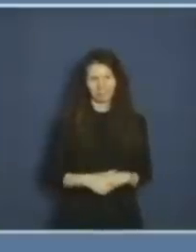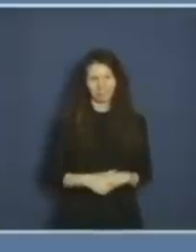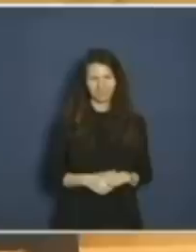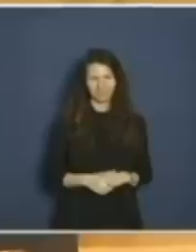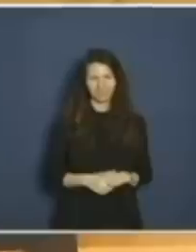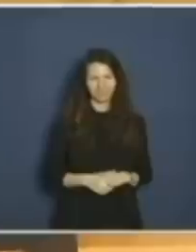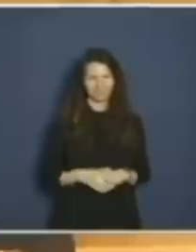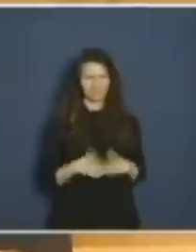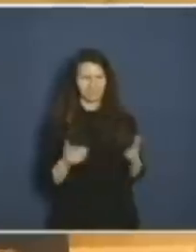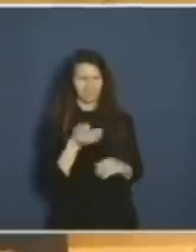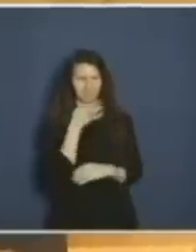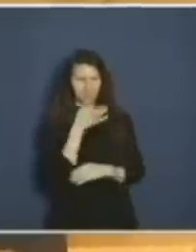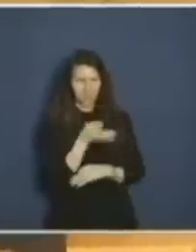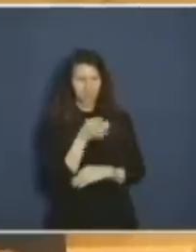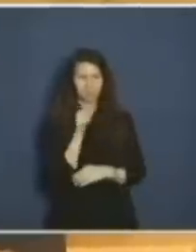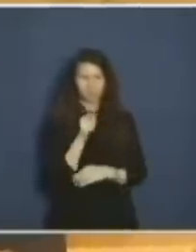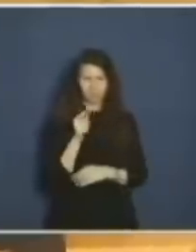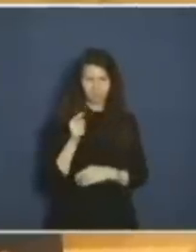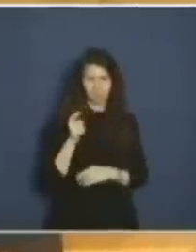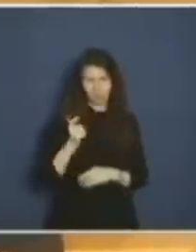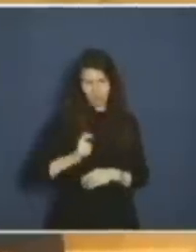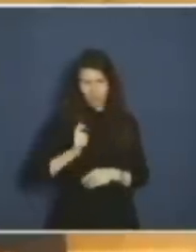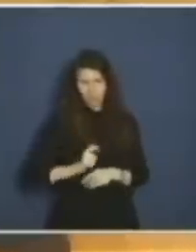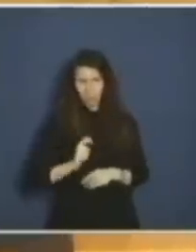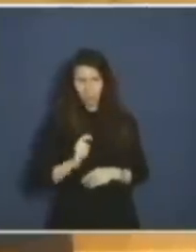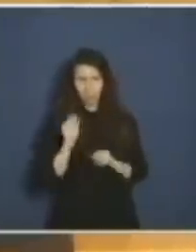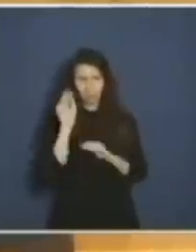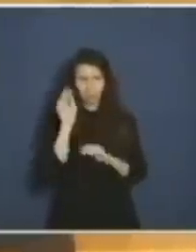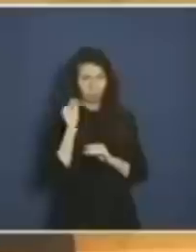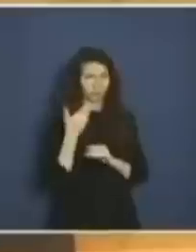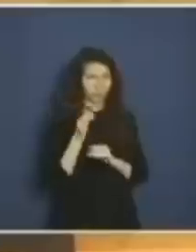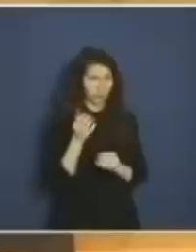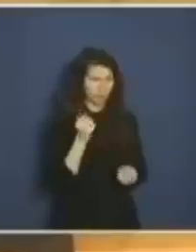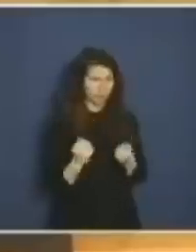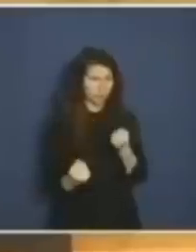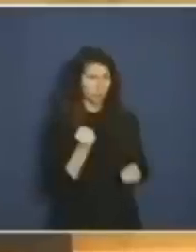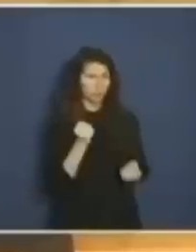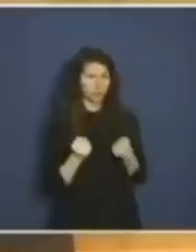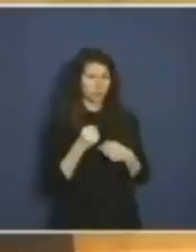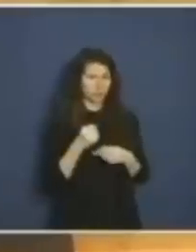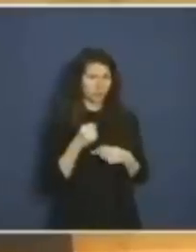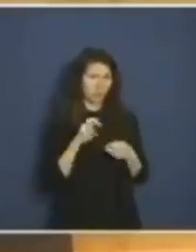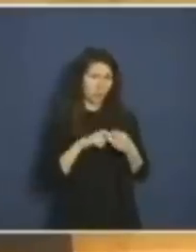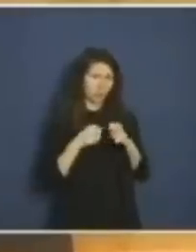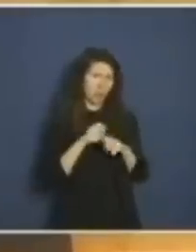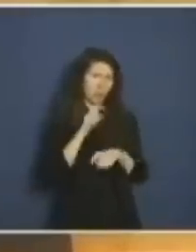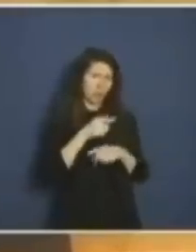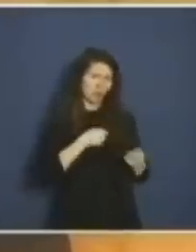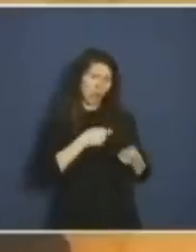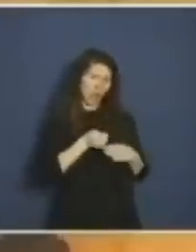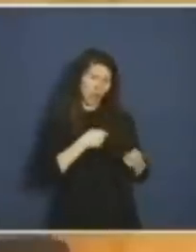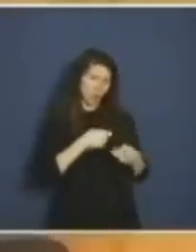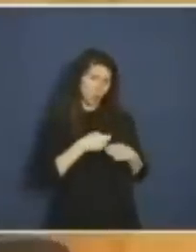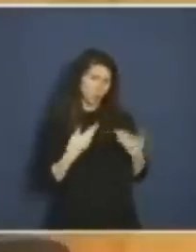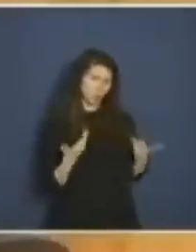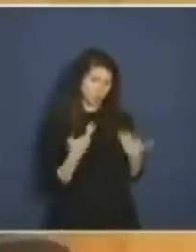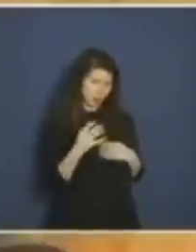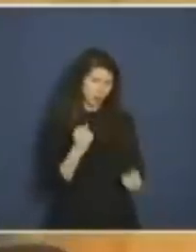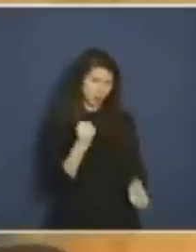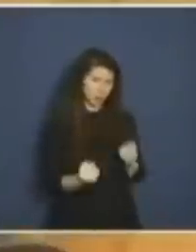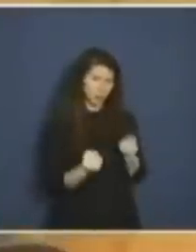Erwartet man dann, dass es schwieriger wird, die Verhandlungen auch in Brüssel zu führen,